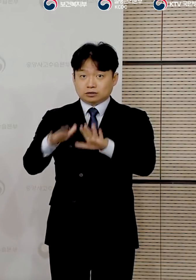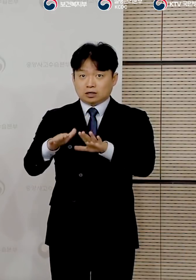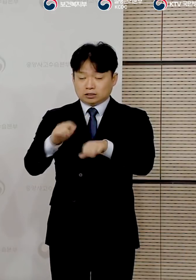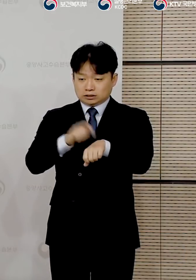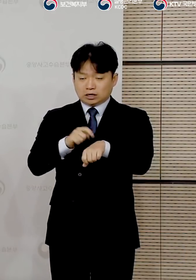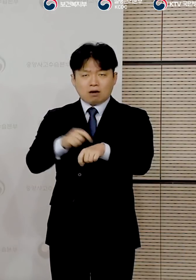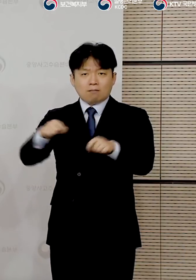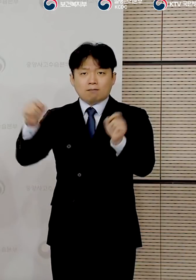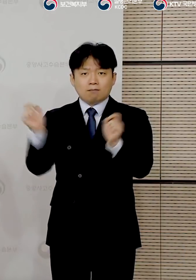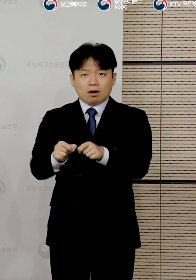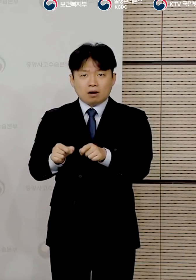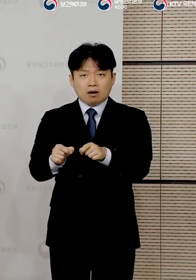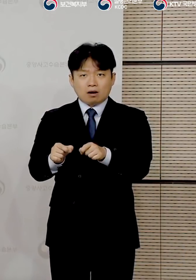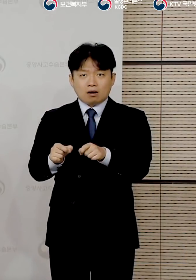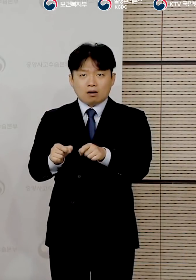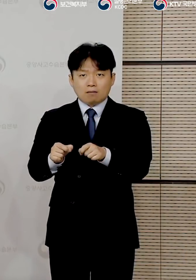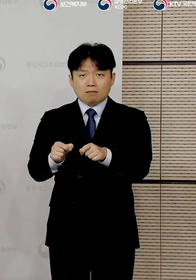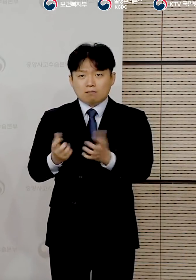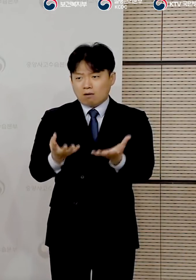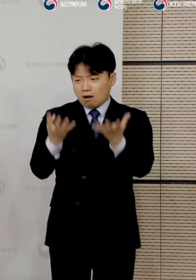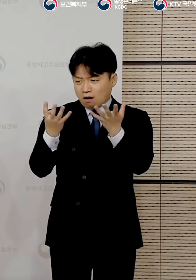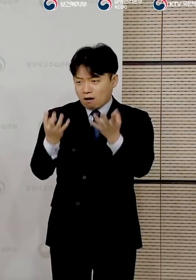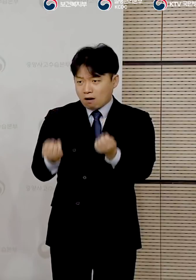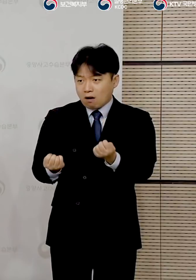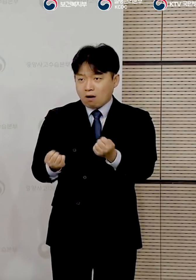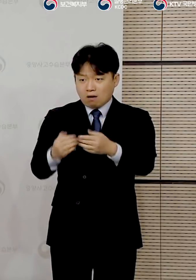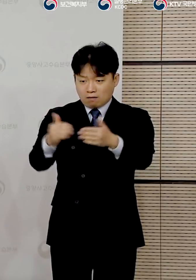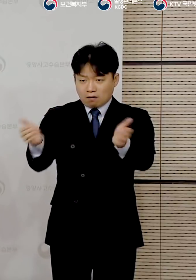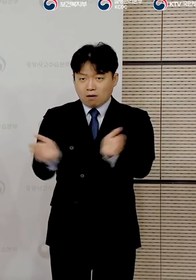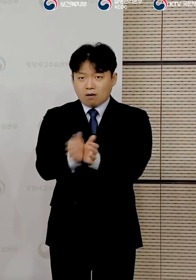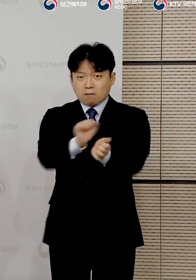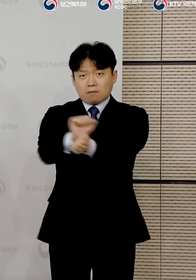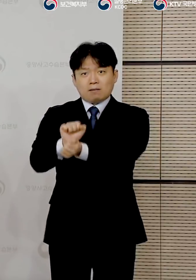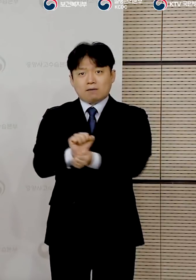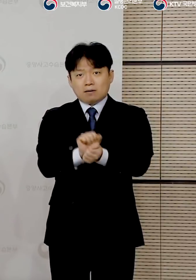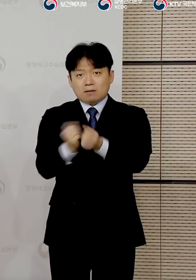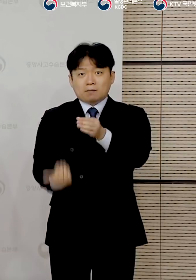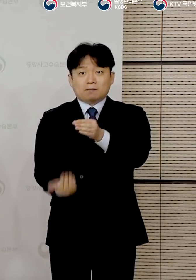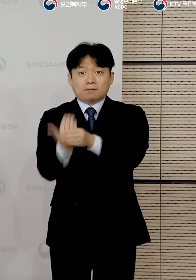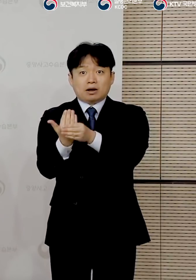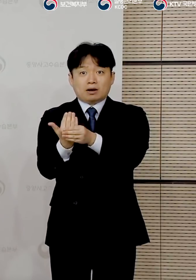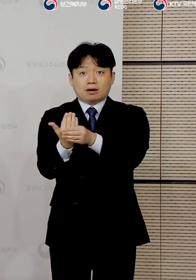짧은 순간에 다수의 환자가 집단적으로 발생하는 이런